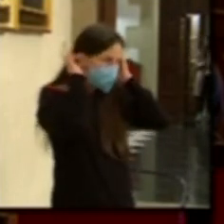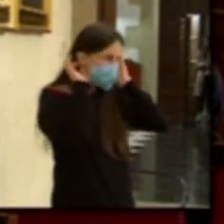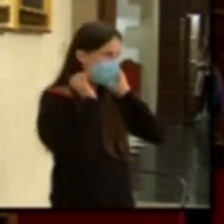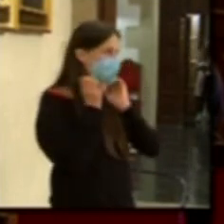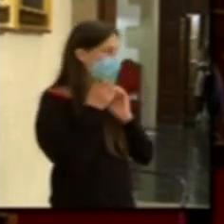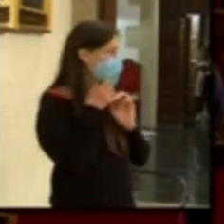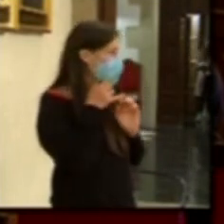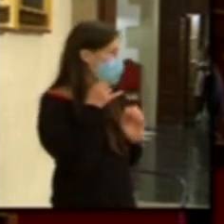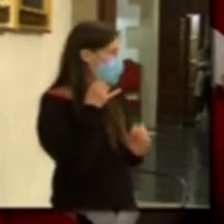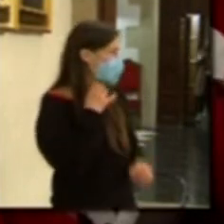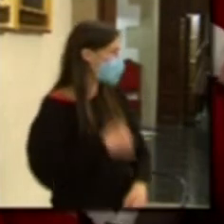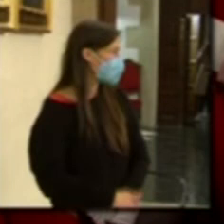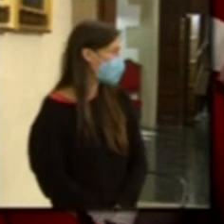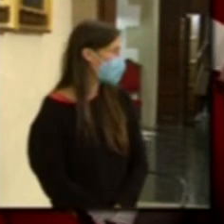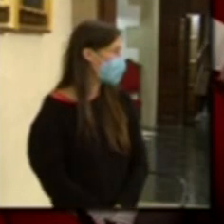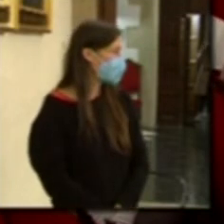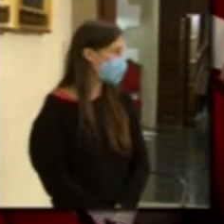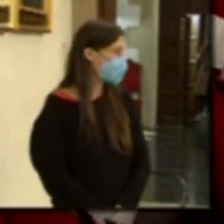gent que va al